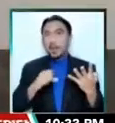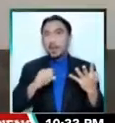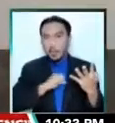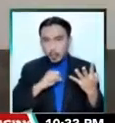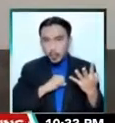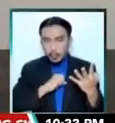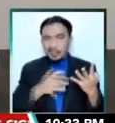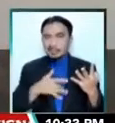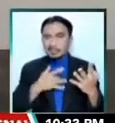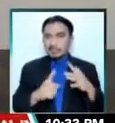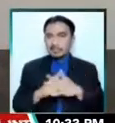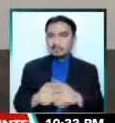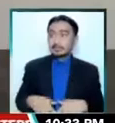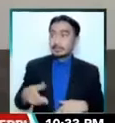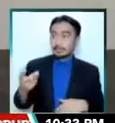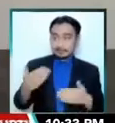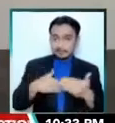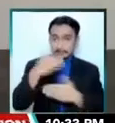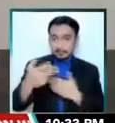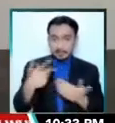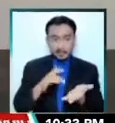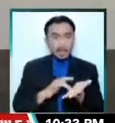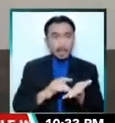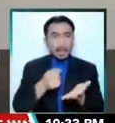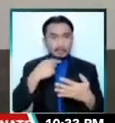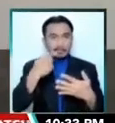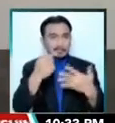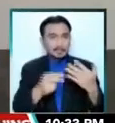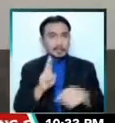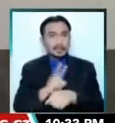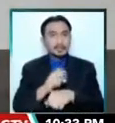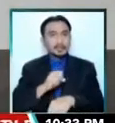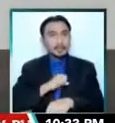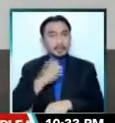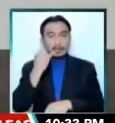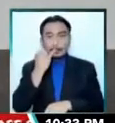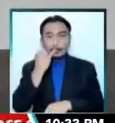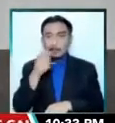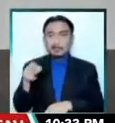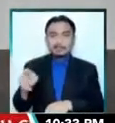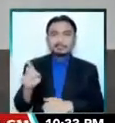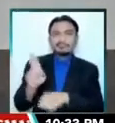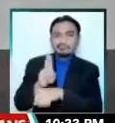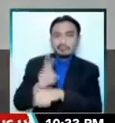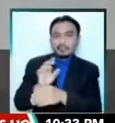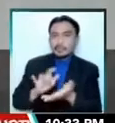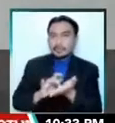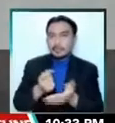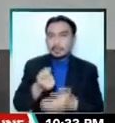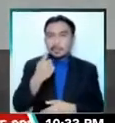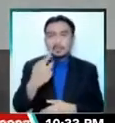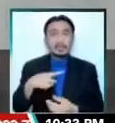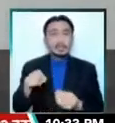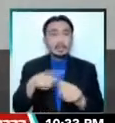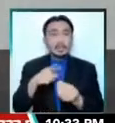Mga gamot sa ubo, sipon, lagnat at mga oral rehydration supplements ang tinake niya. Sa mga nakita niyang kaso ng Delta infection. Guys,